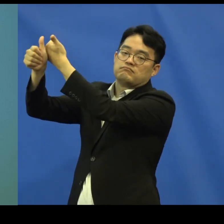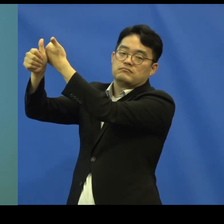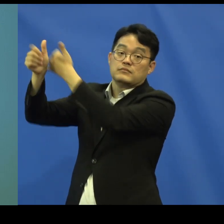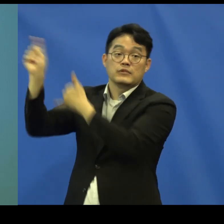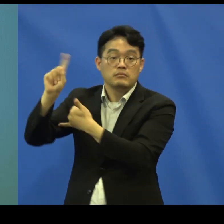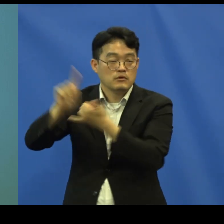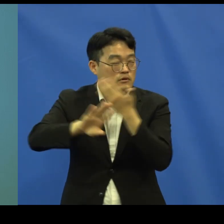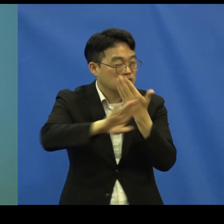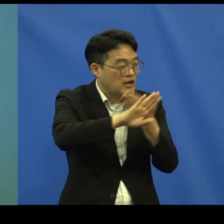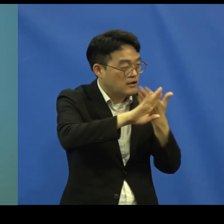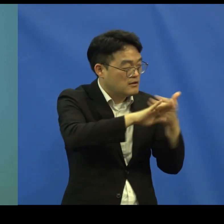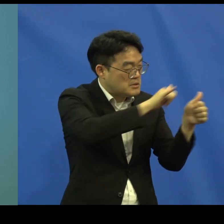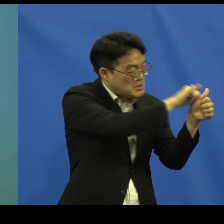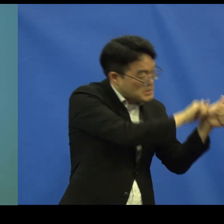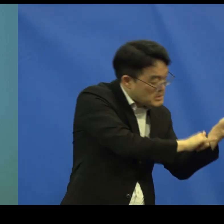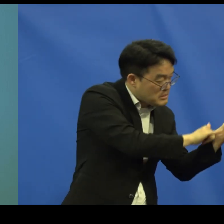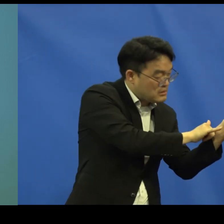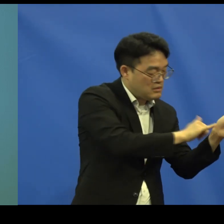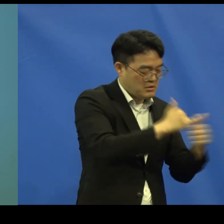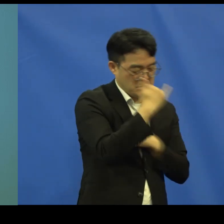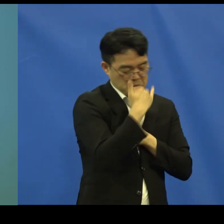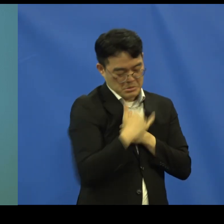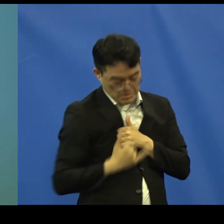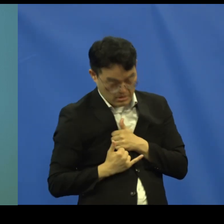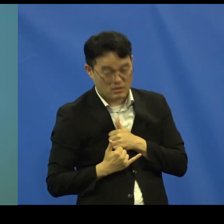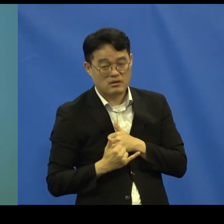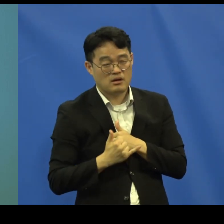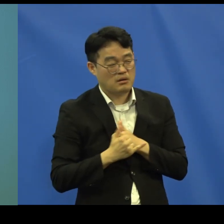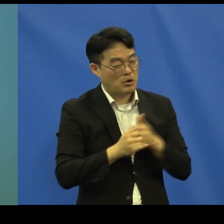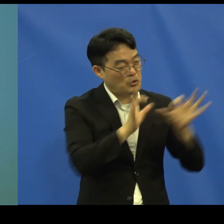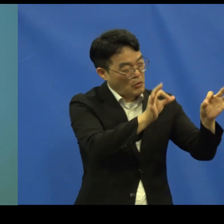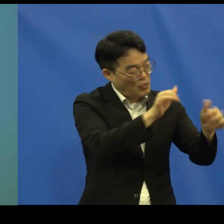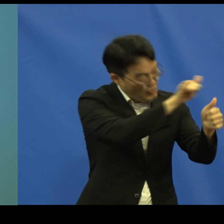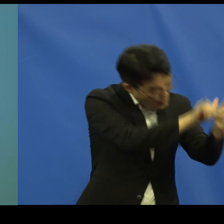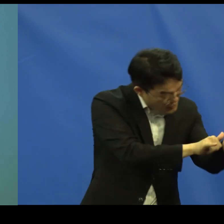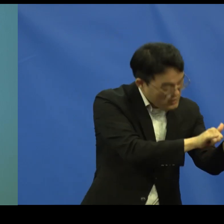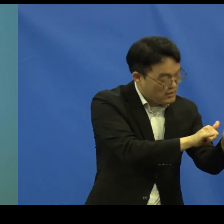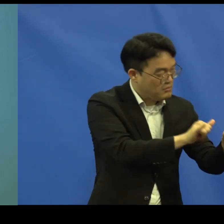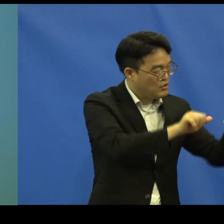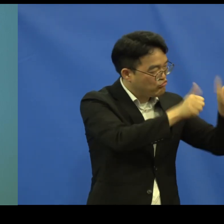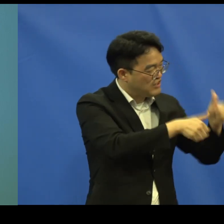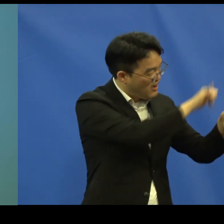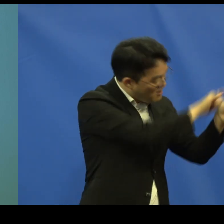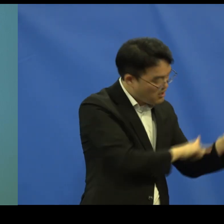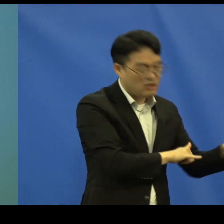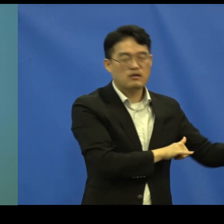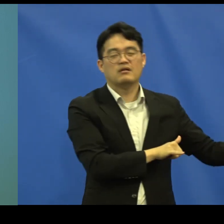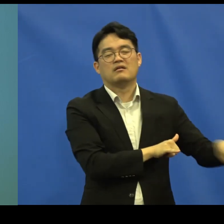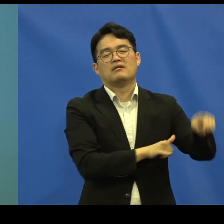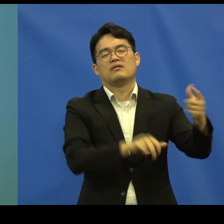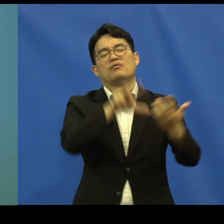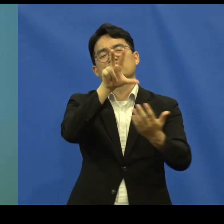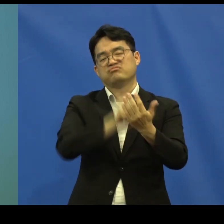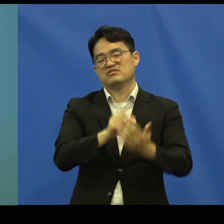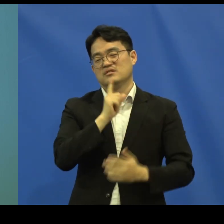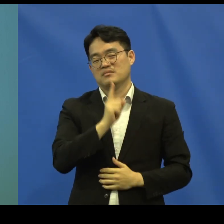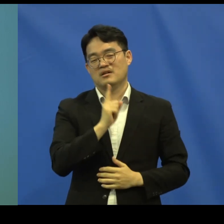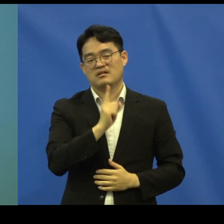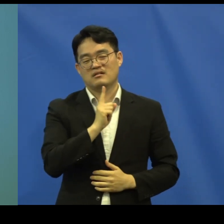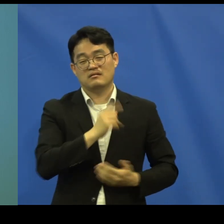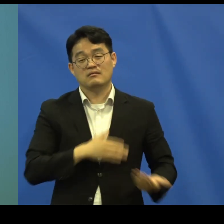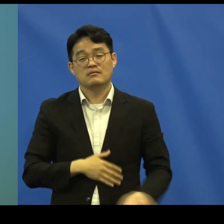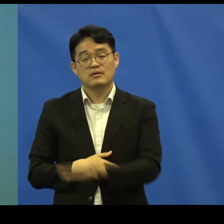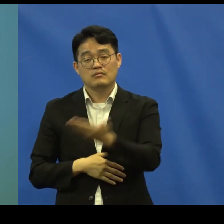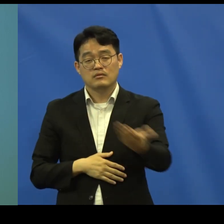아니고 피조물인 자기 자신에게로 향하도록 한 것입니다. 인류의 불행은 어디로부터 왔느냐면 예배의 타락에서 온